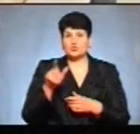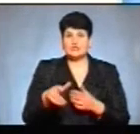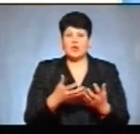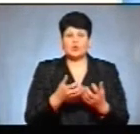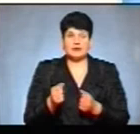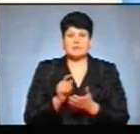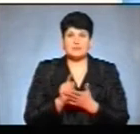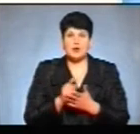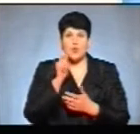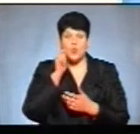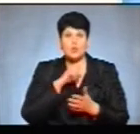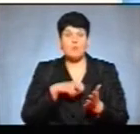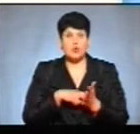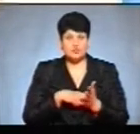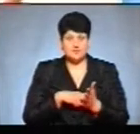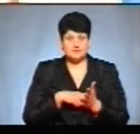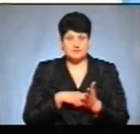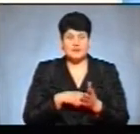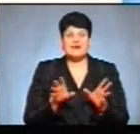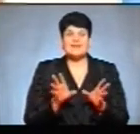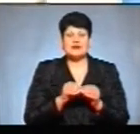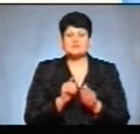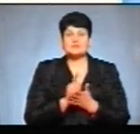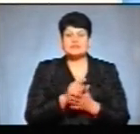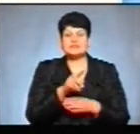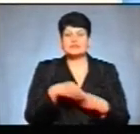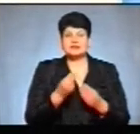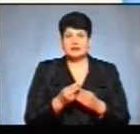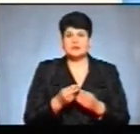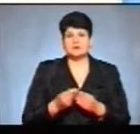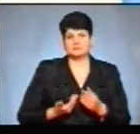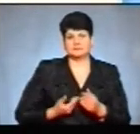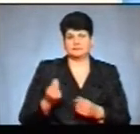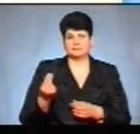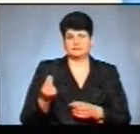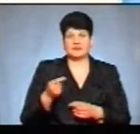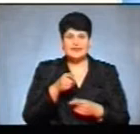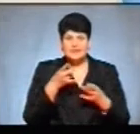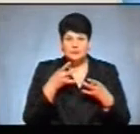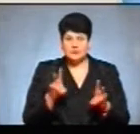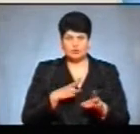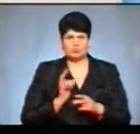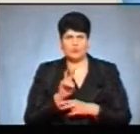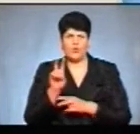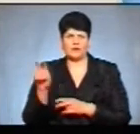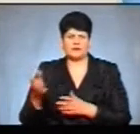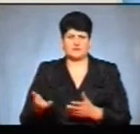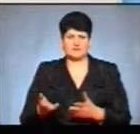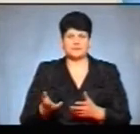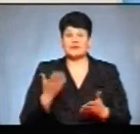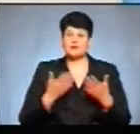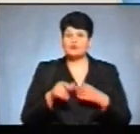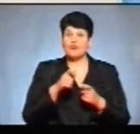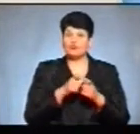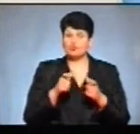пенсію через «Укрпочту», їй разом з пенсією принесли і готівкову субсидію. і їй не потрібно було нікуди ходити. Якщо у людини